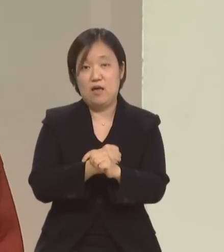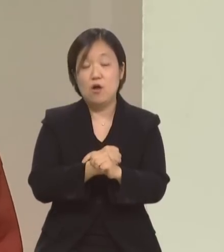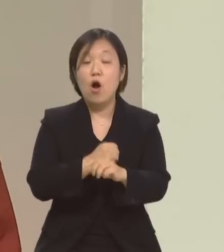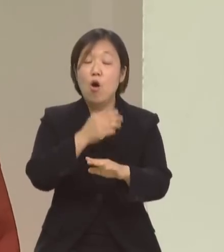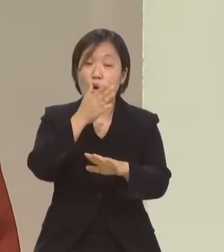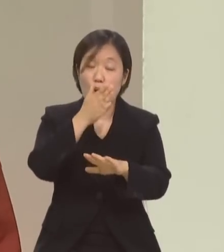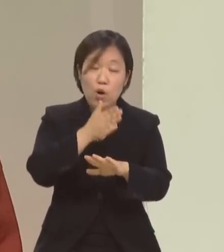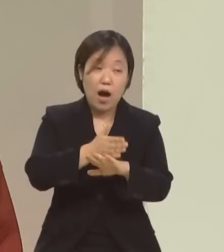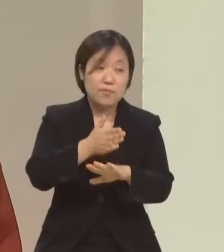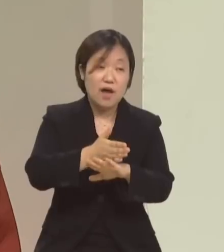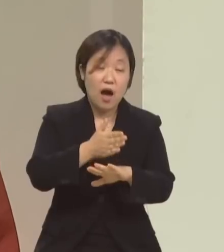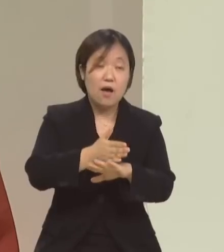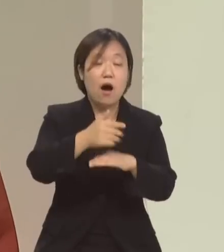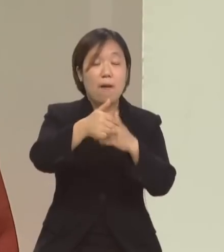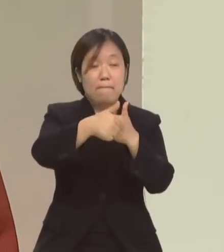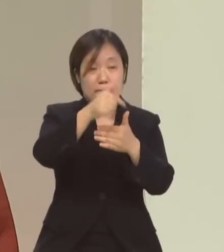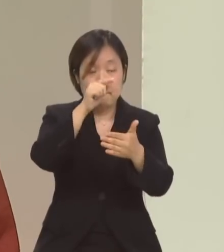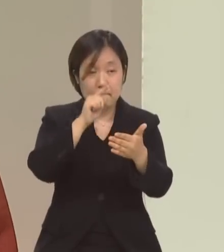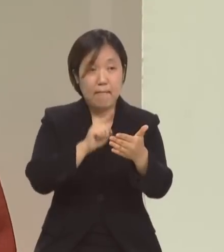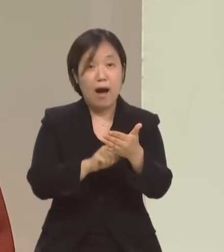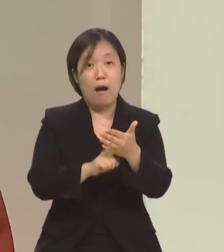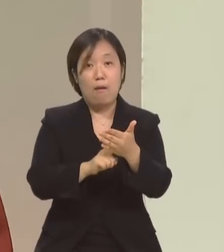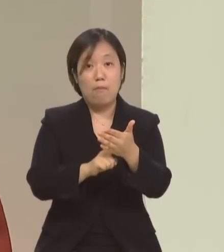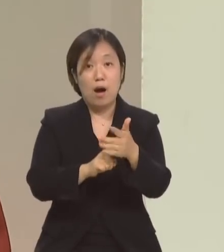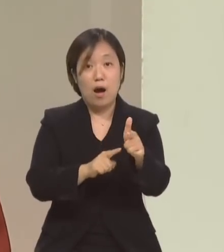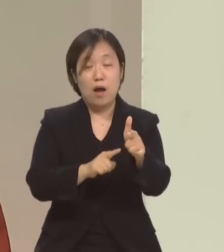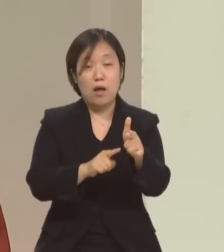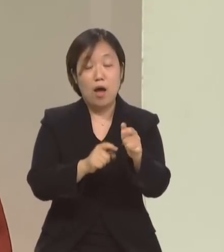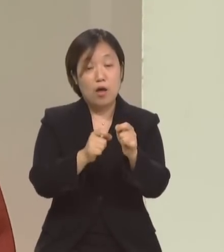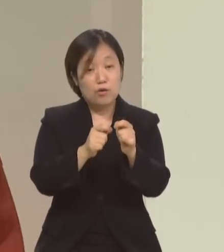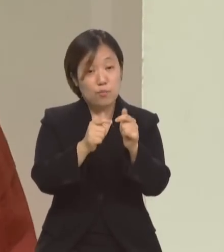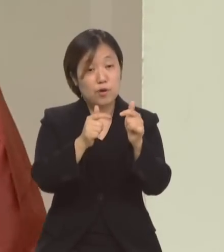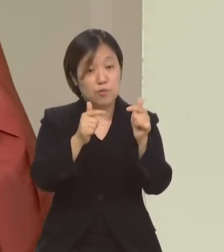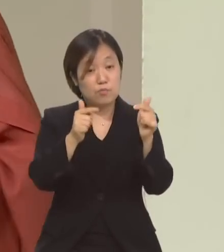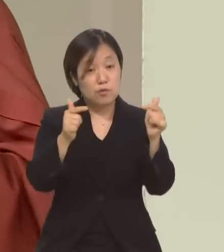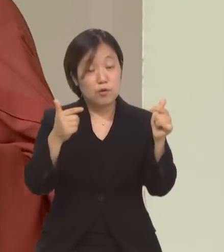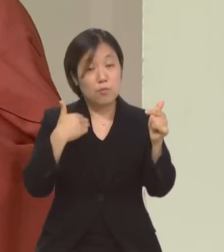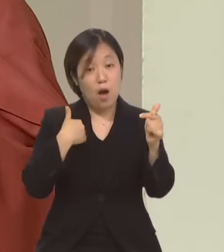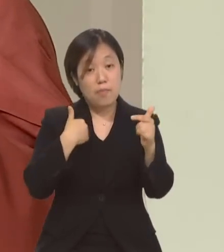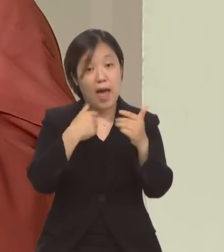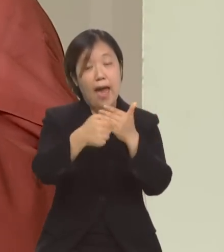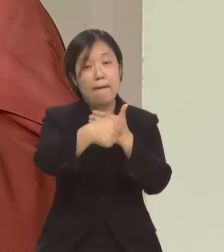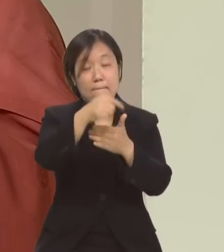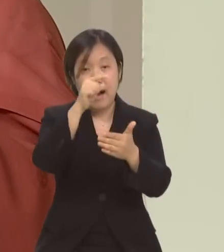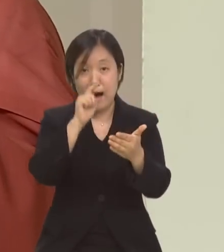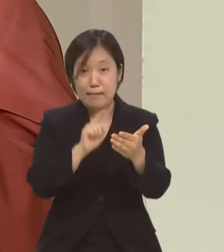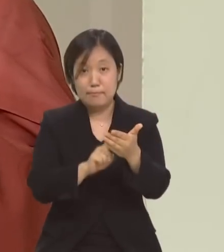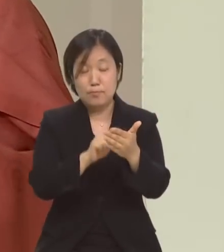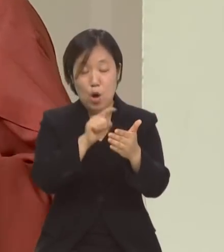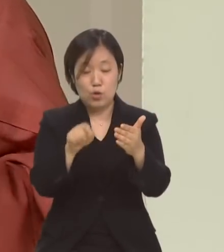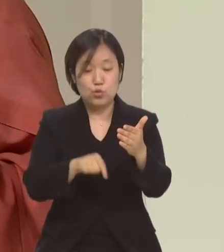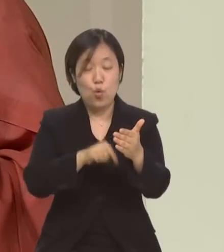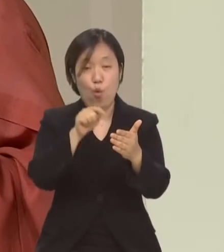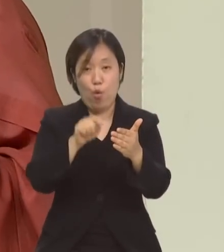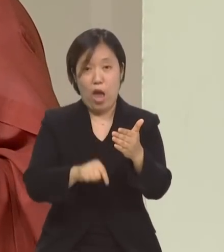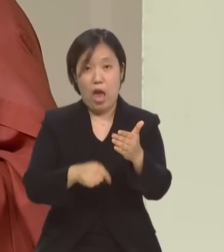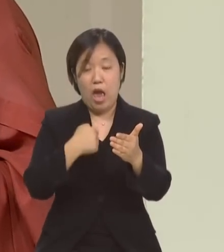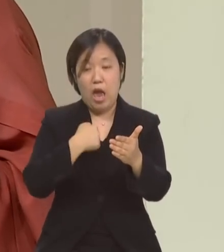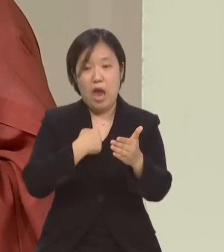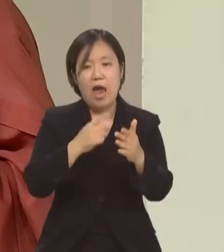감사의 기도를 자꾸 올리면서 점점 정말 마음에서이 세상에 대한 그리고이